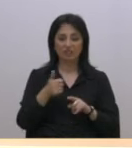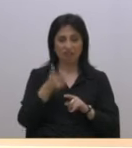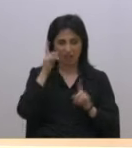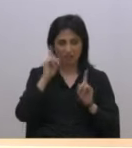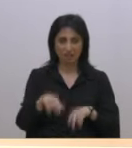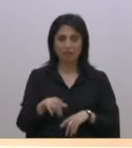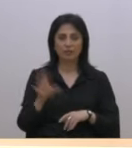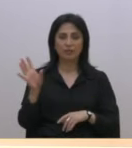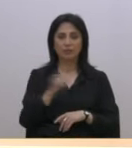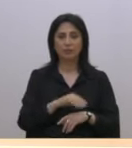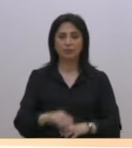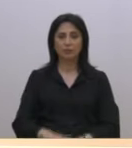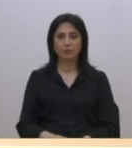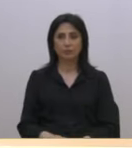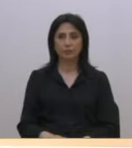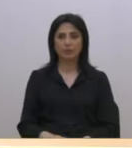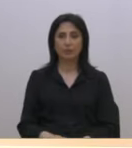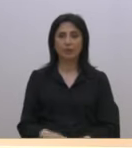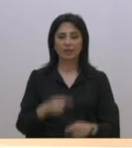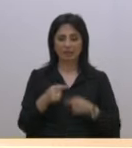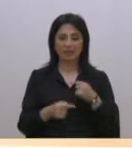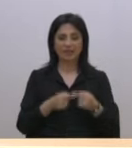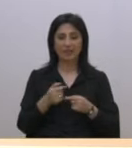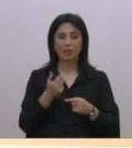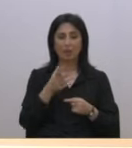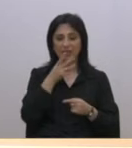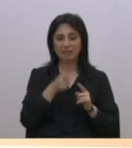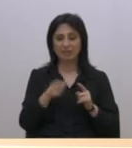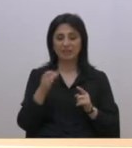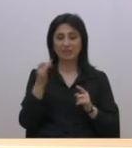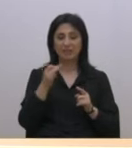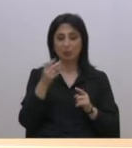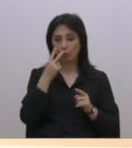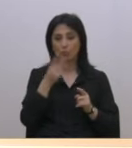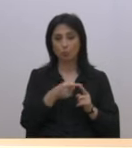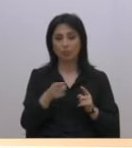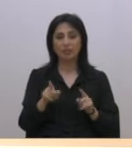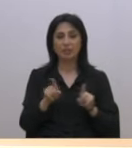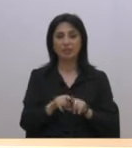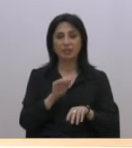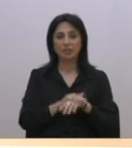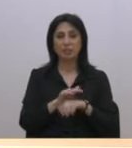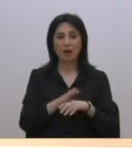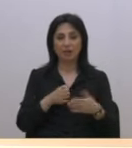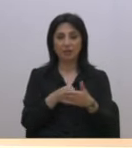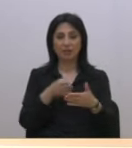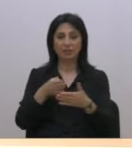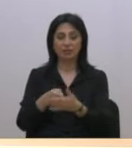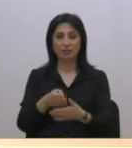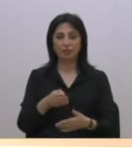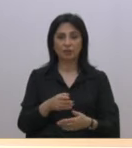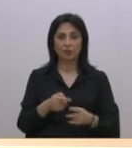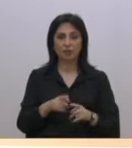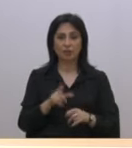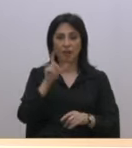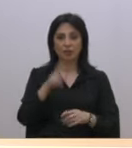კარგად იცის ყველაფერი. აი თანამედროვე რამოდენიმე წლის ისტორიას რო გადავხედოთ, ისეთ ფაქტებს ავაწყდებით, რომ